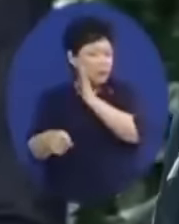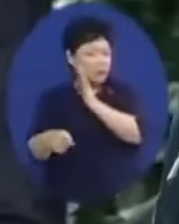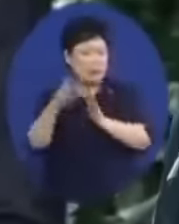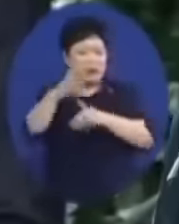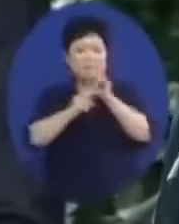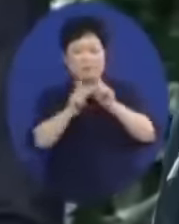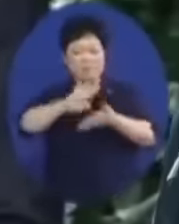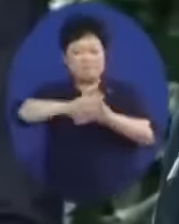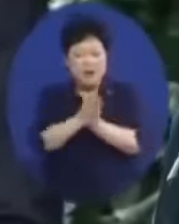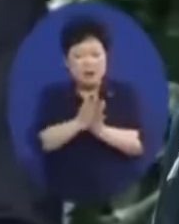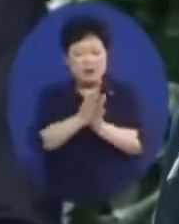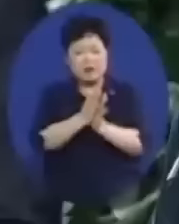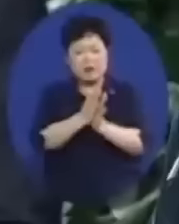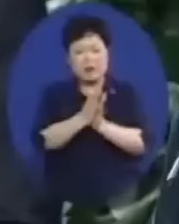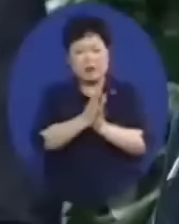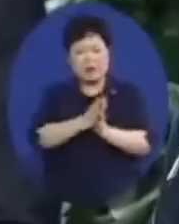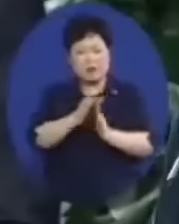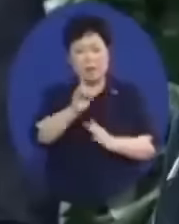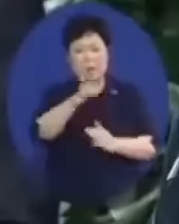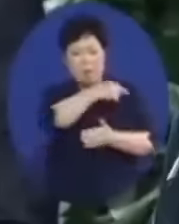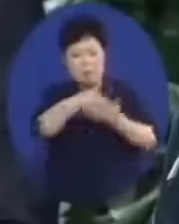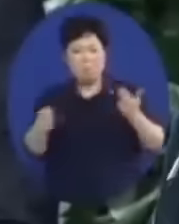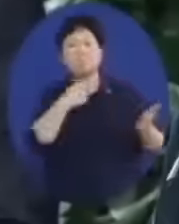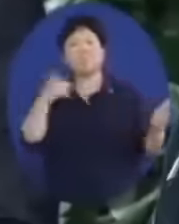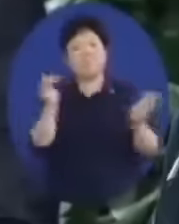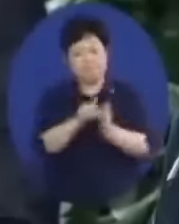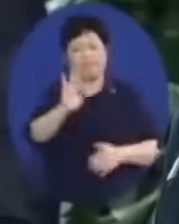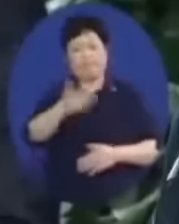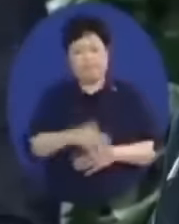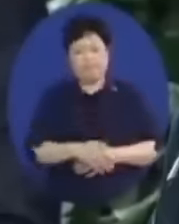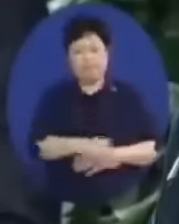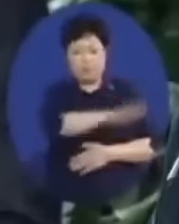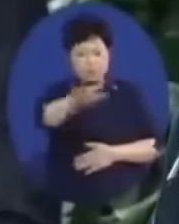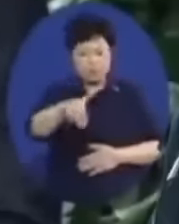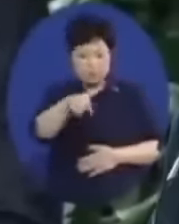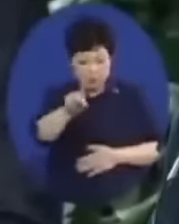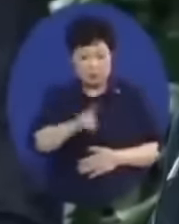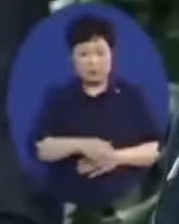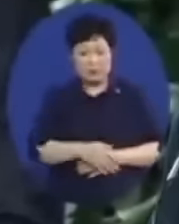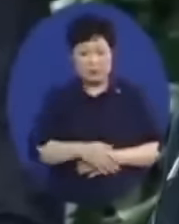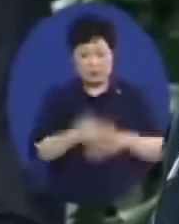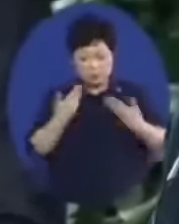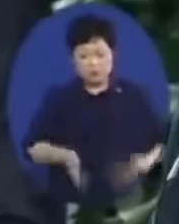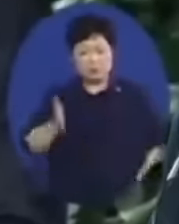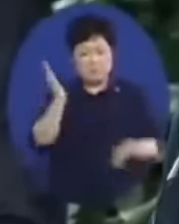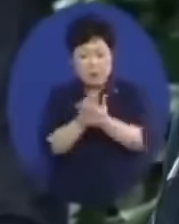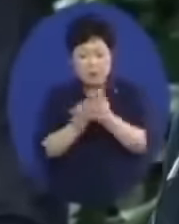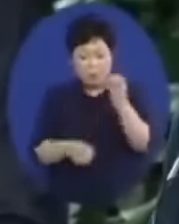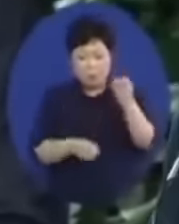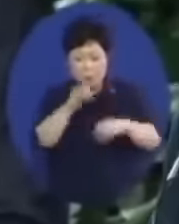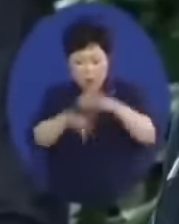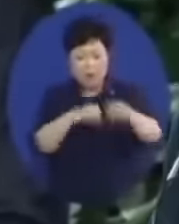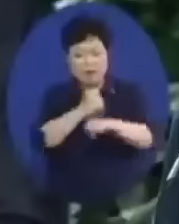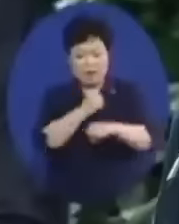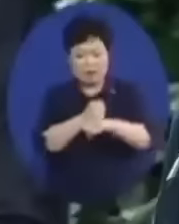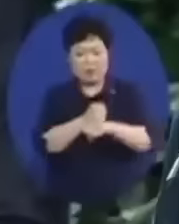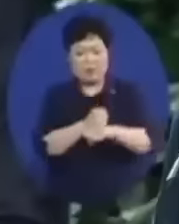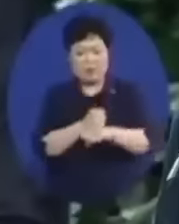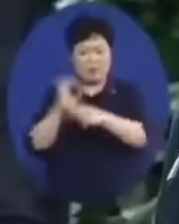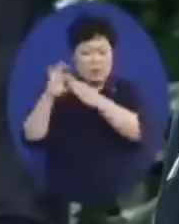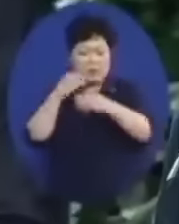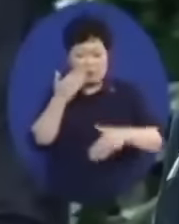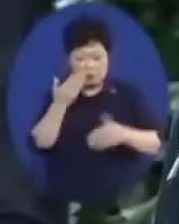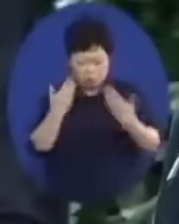짓밟으면 화를 당하게 된 것입니다. 우리가 쉬지 말고 회개하고 쉬지 말고